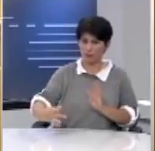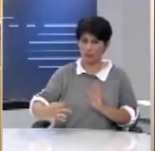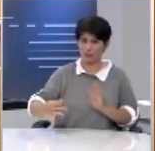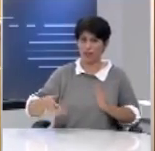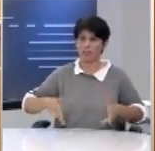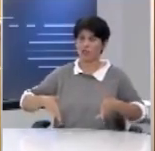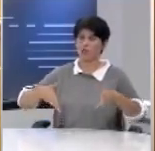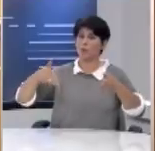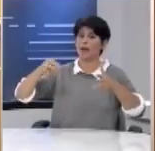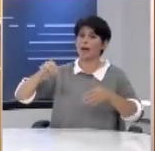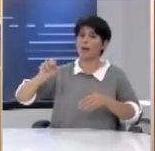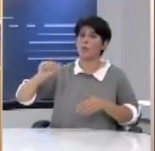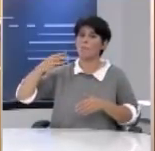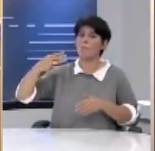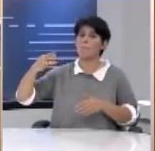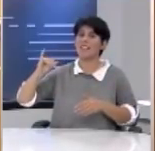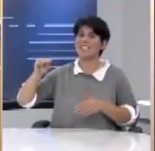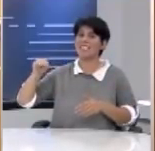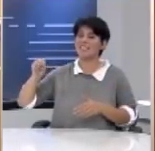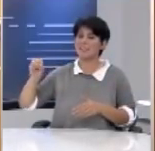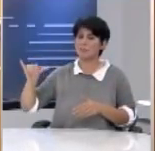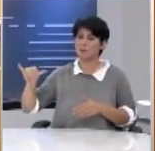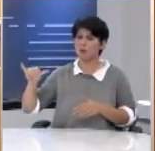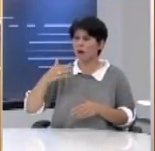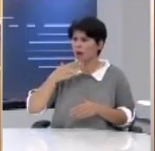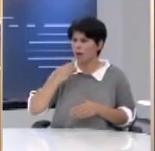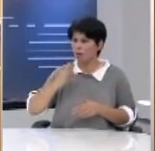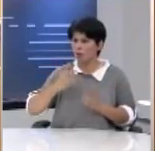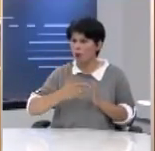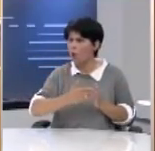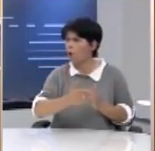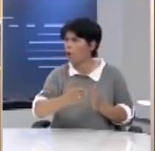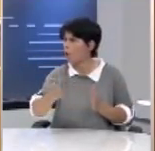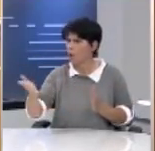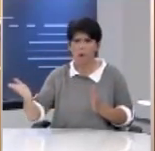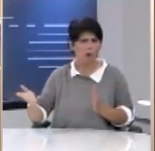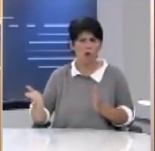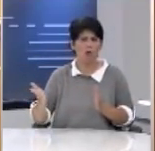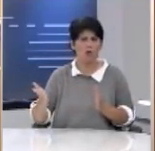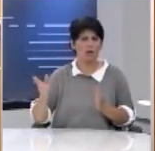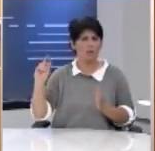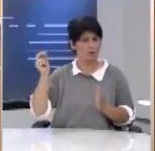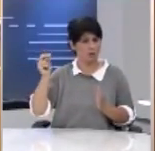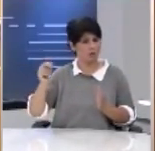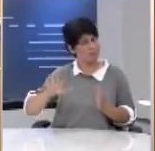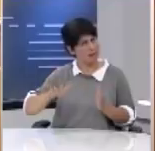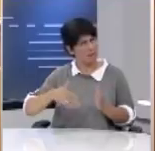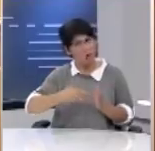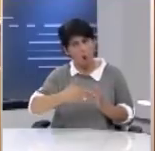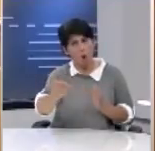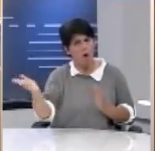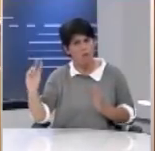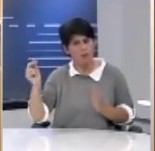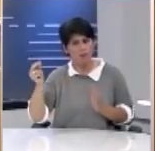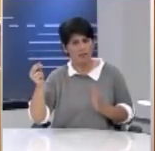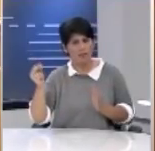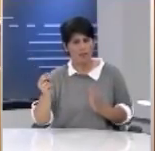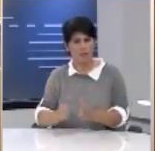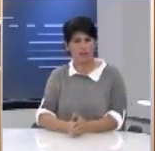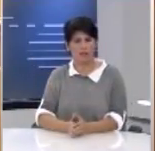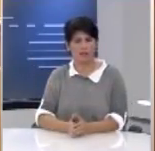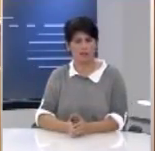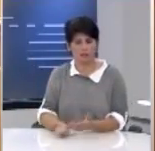Μαξίμου, διότι όλοι σχεδόν οι βουλευτές σας, κύριε Μητσοτάκη, όλοι σχεδόν,